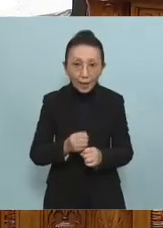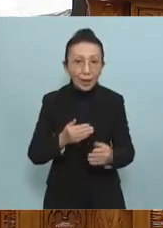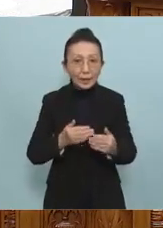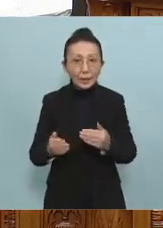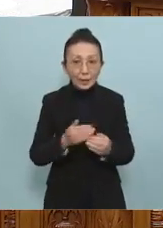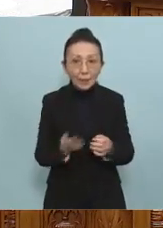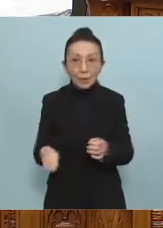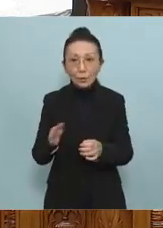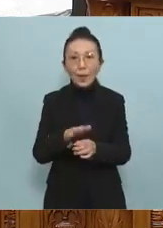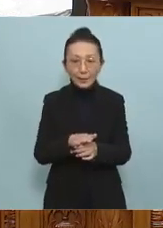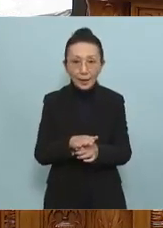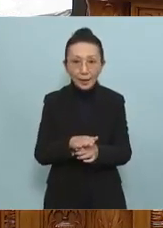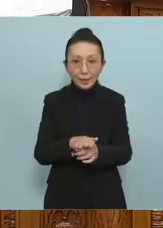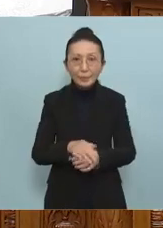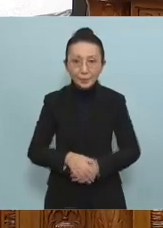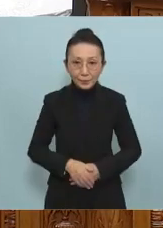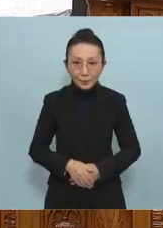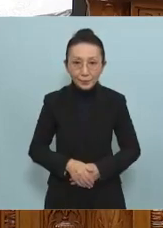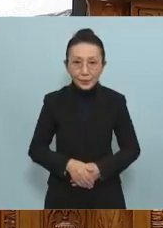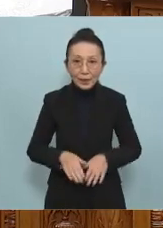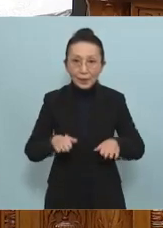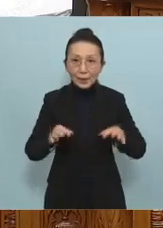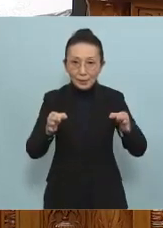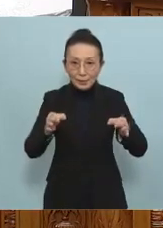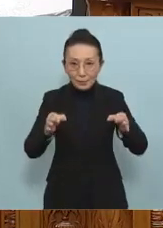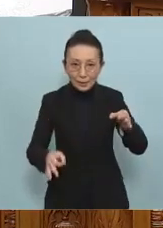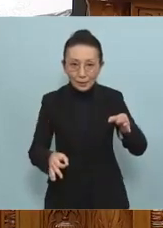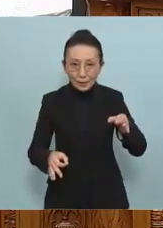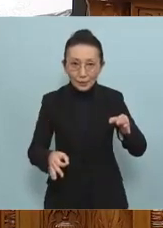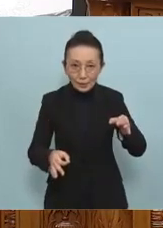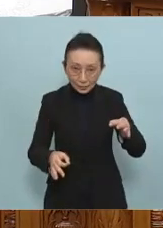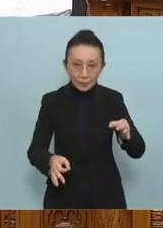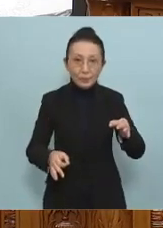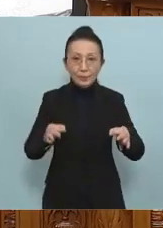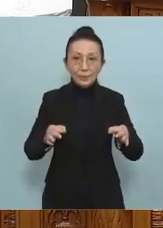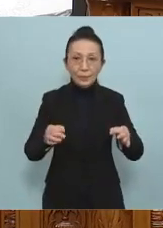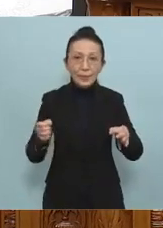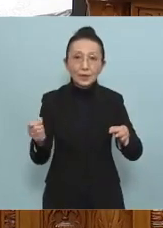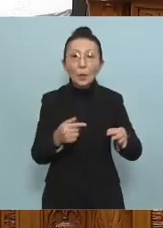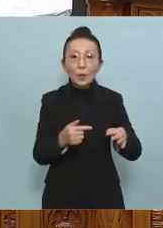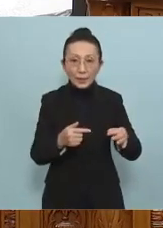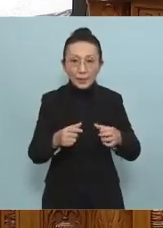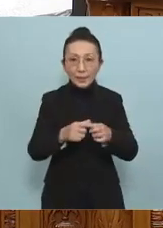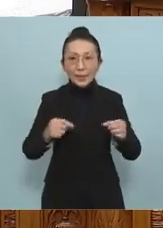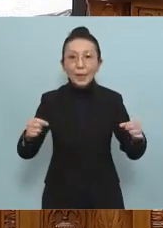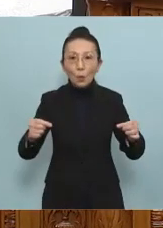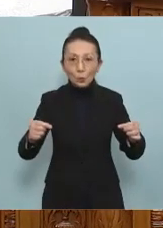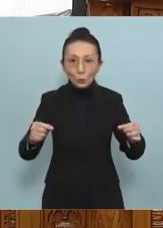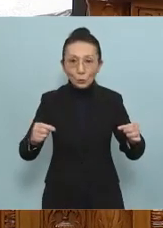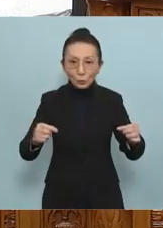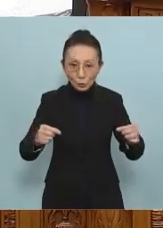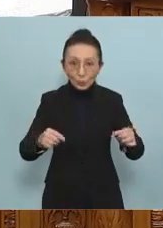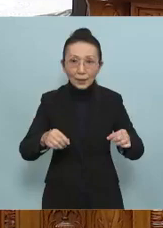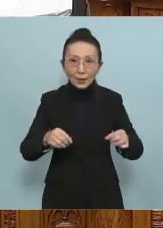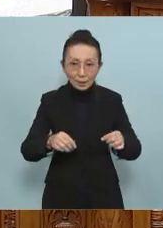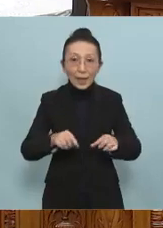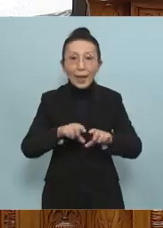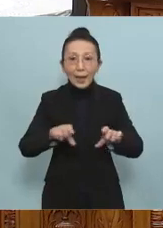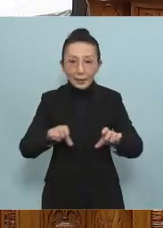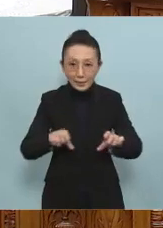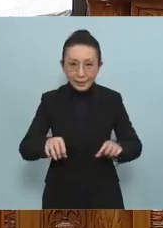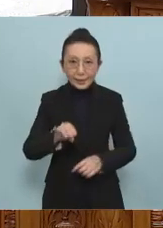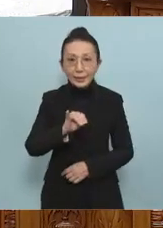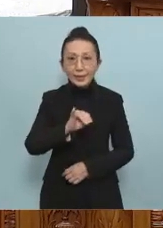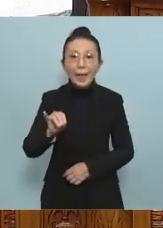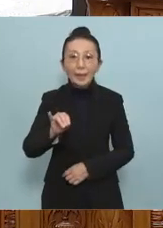て、地域間格差にも配慮しながら、より早期に全国加重平均1000円